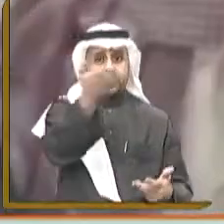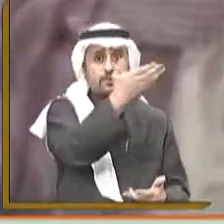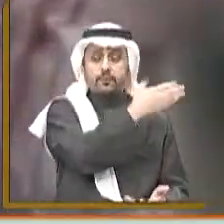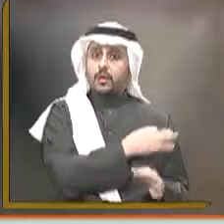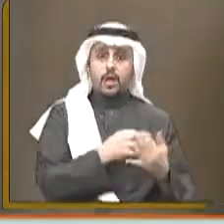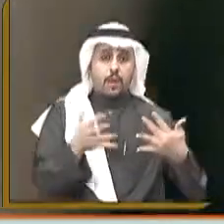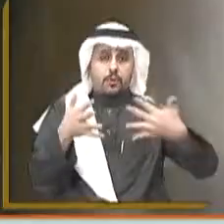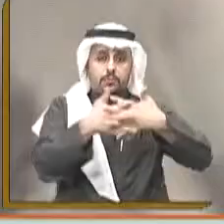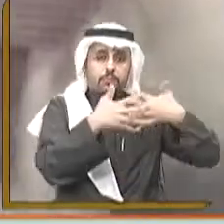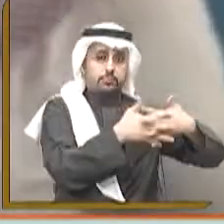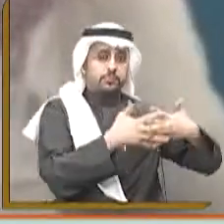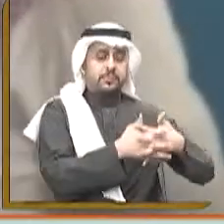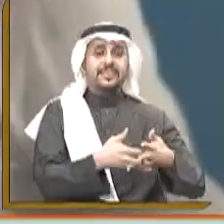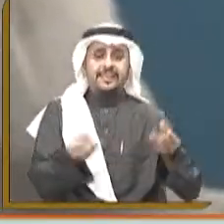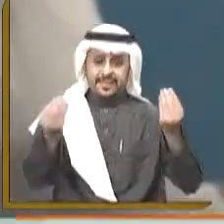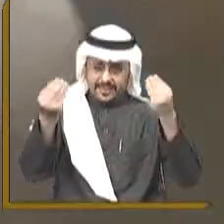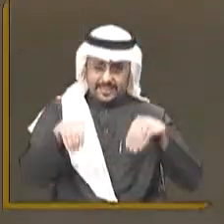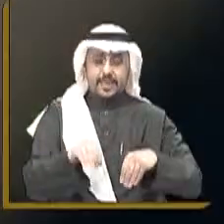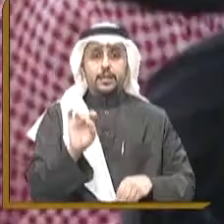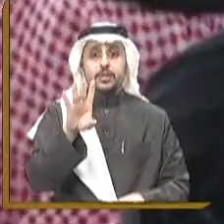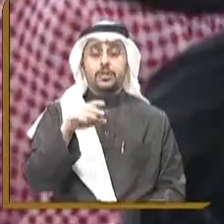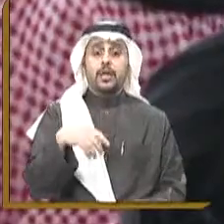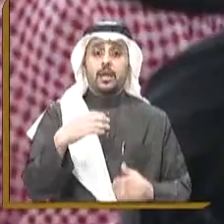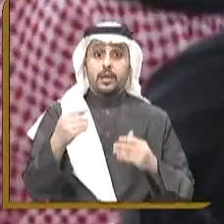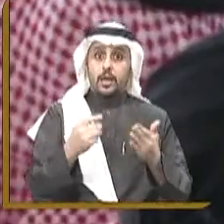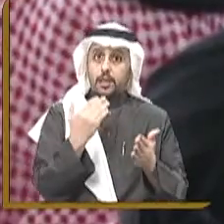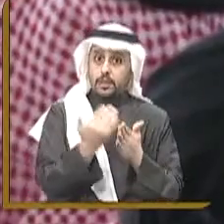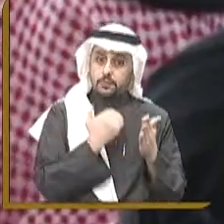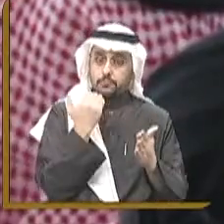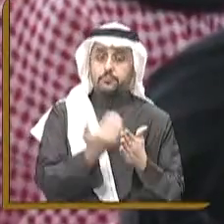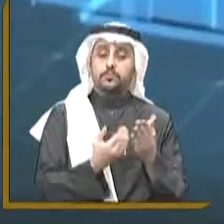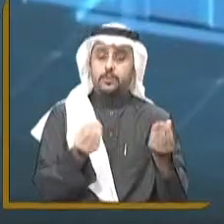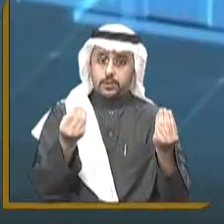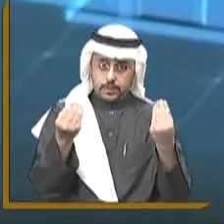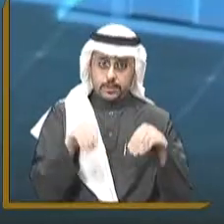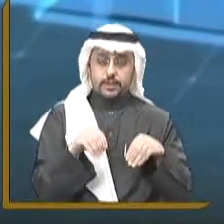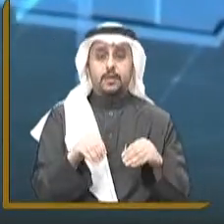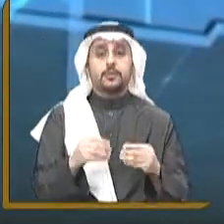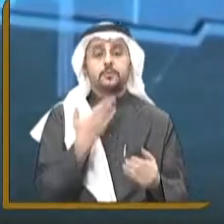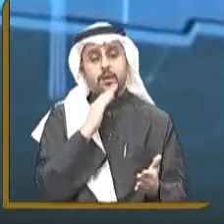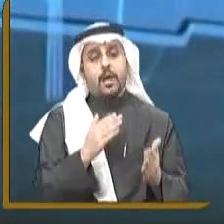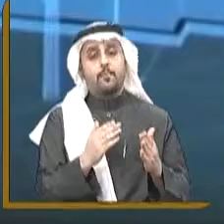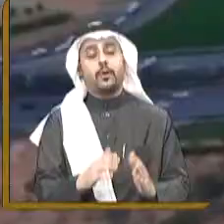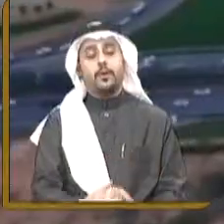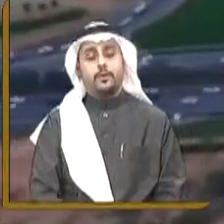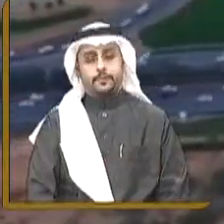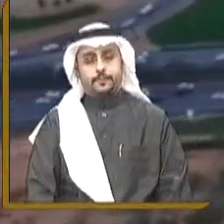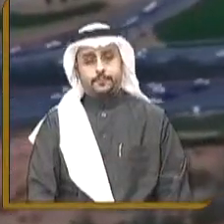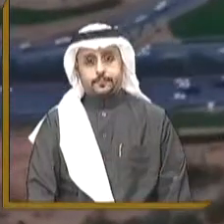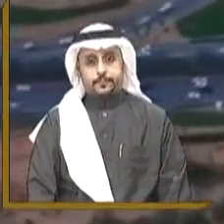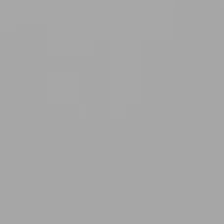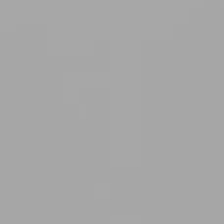ومستقبلية بهدف إنتاج أكثر من 30 جيجاوات من طاقة الرياح البحرية.